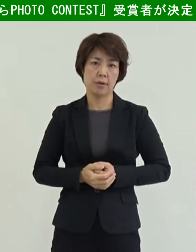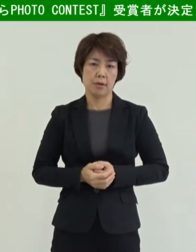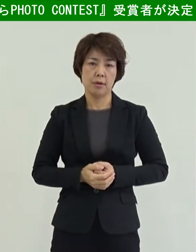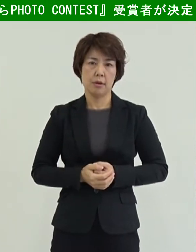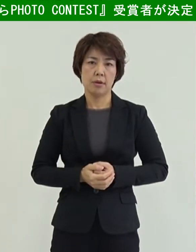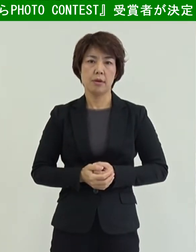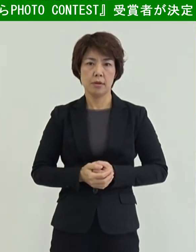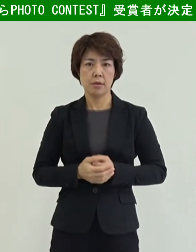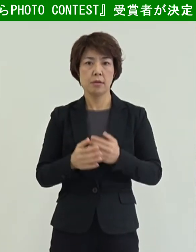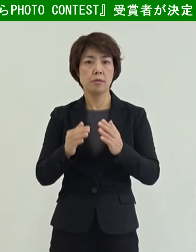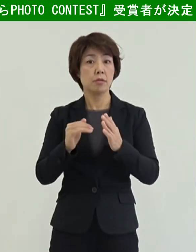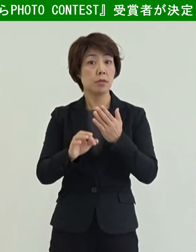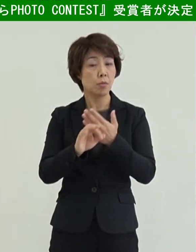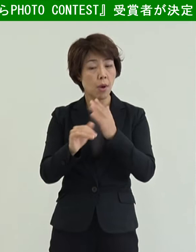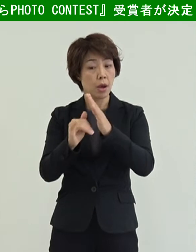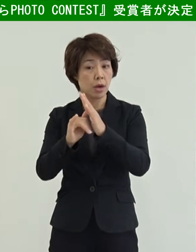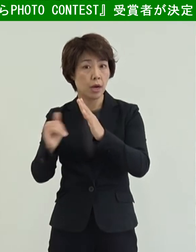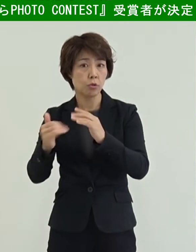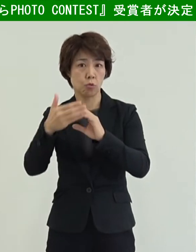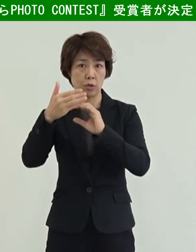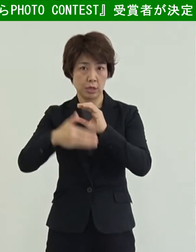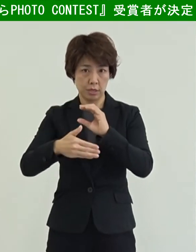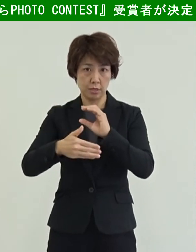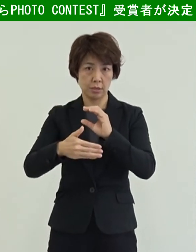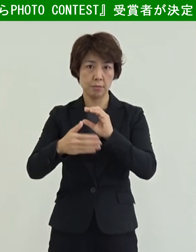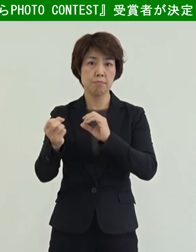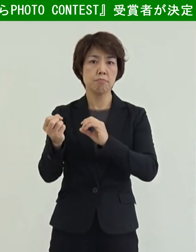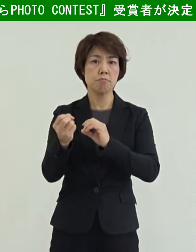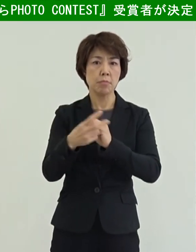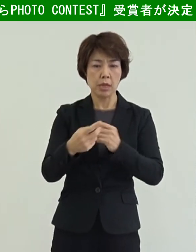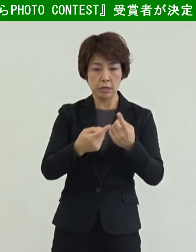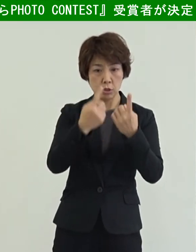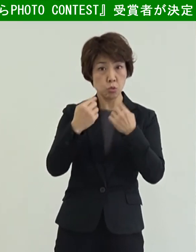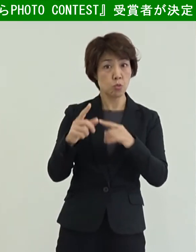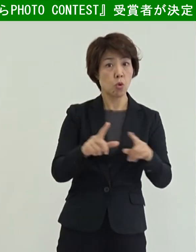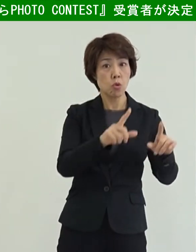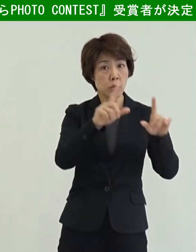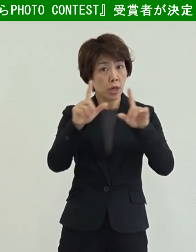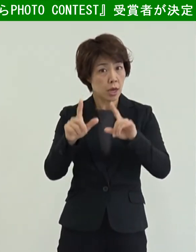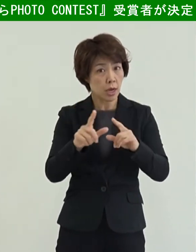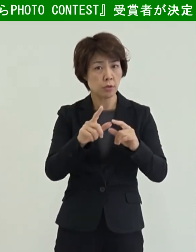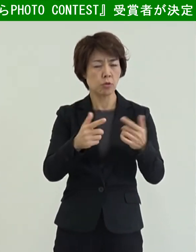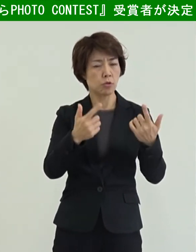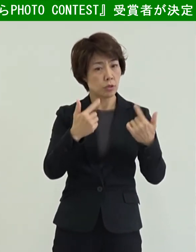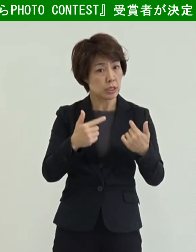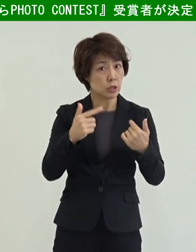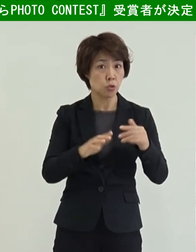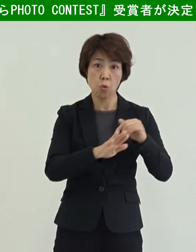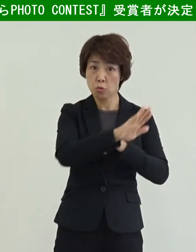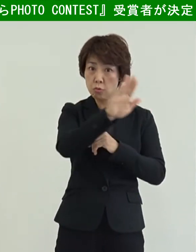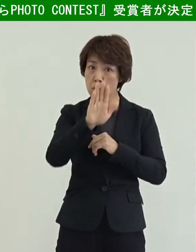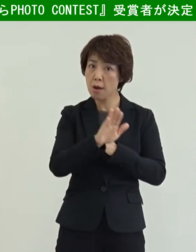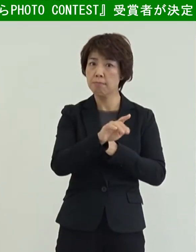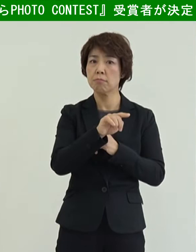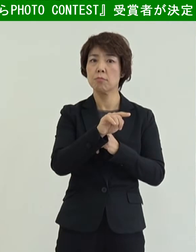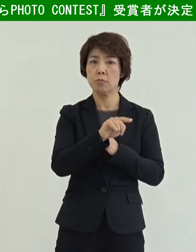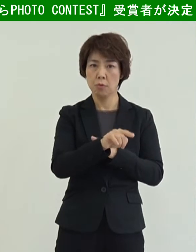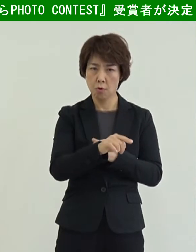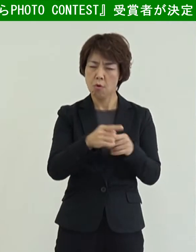ご家族の写真とかですねそれから自分の生活している日常空間を